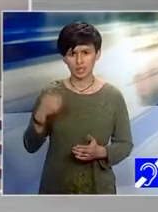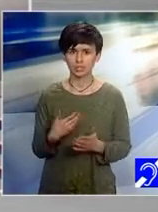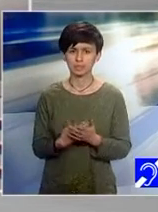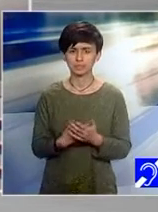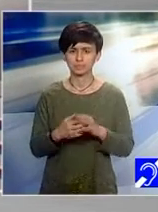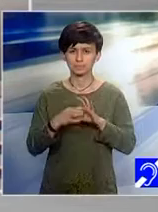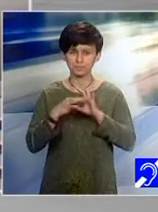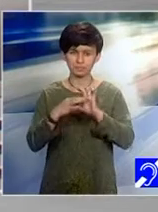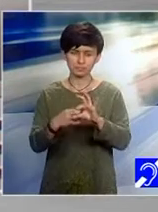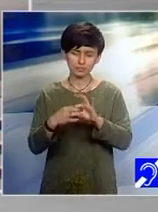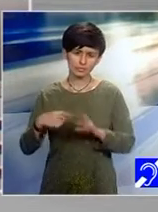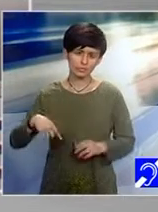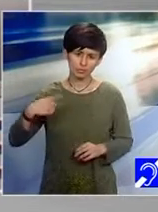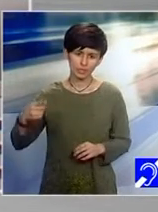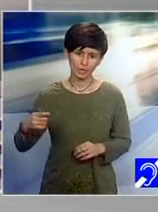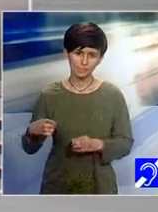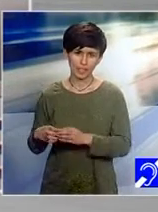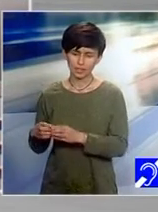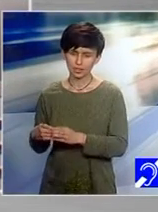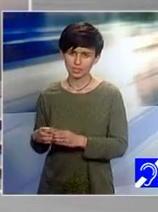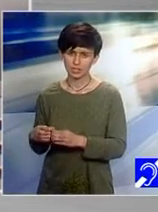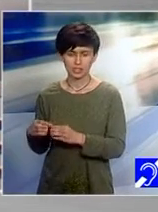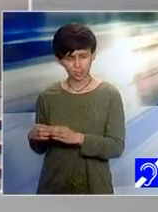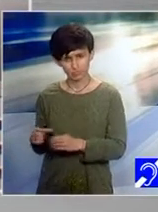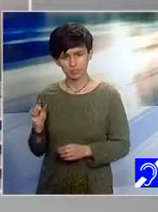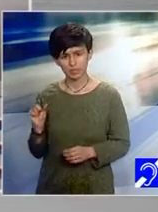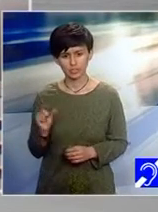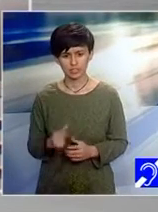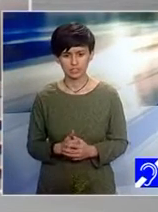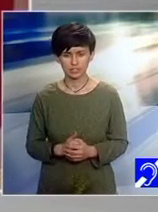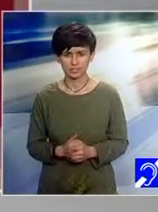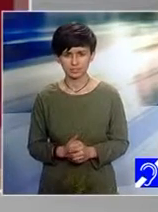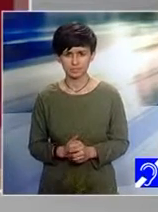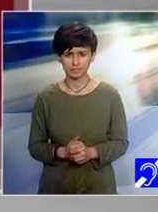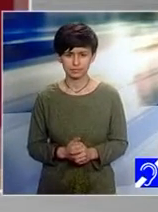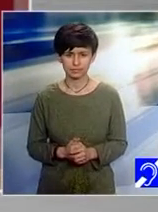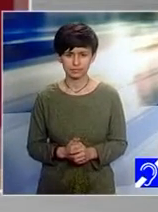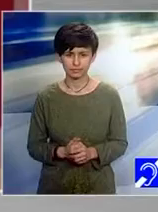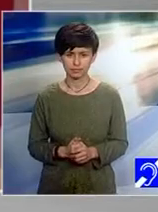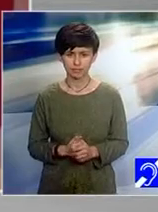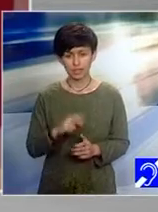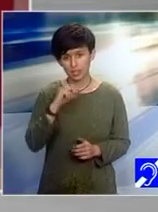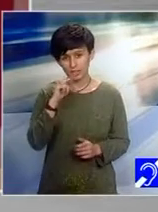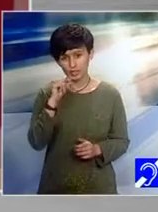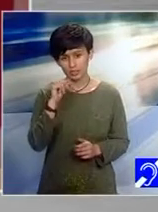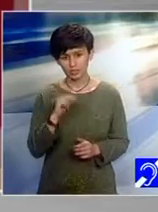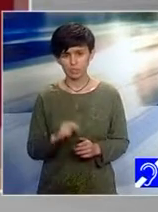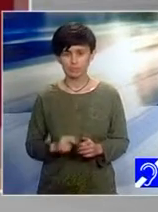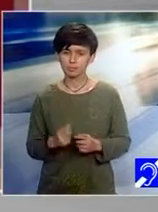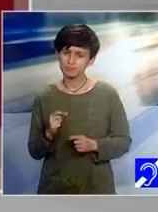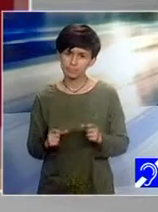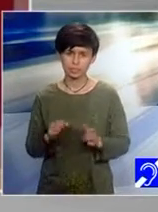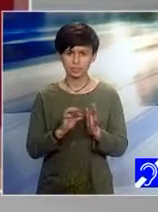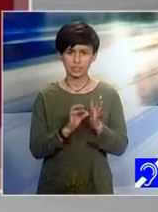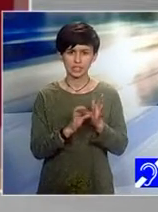relațiile cu alte comunități ale minorităților și nu numai. Vom reveni cu detalii legate despre